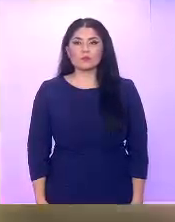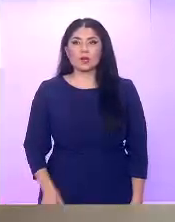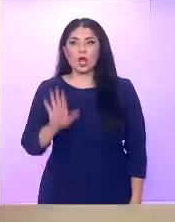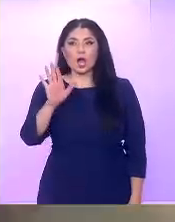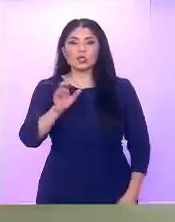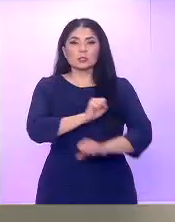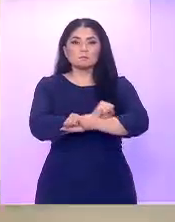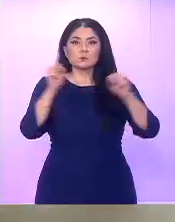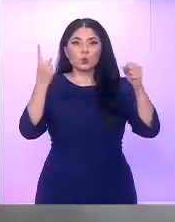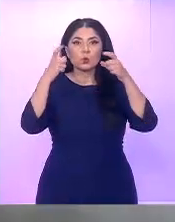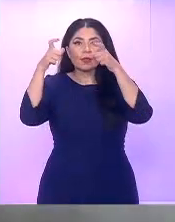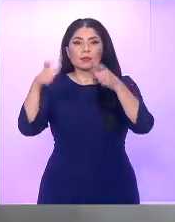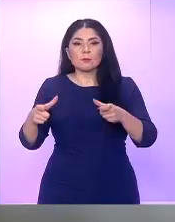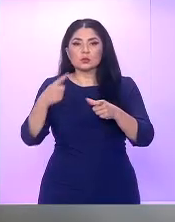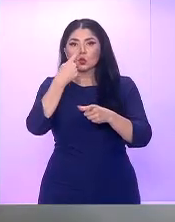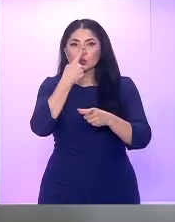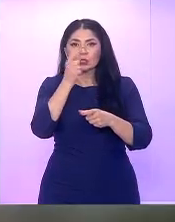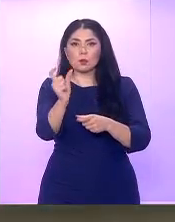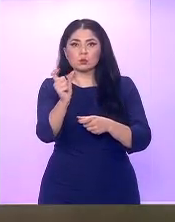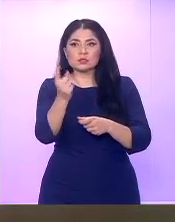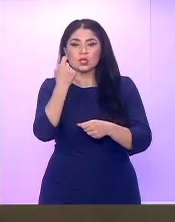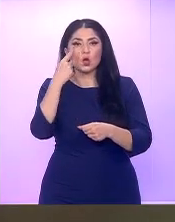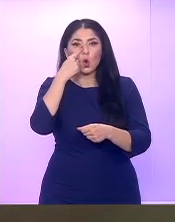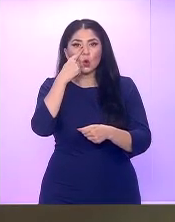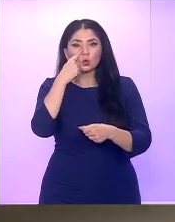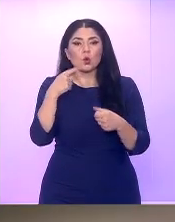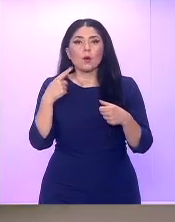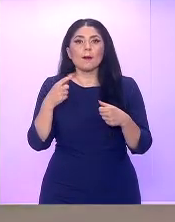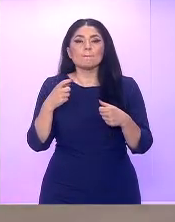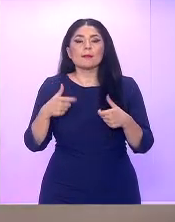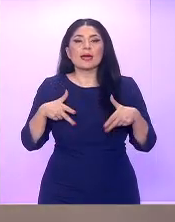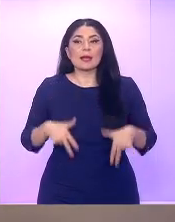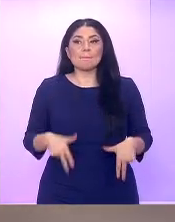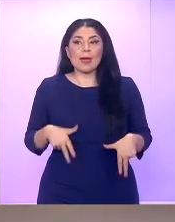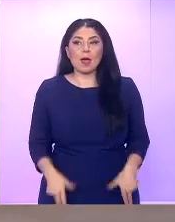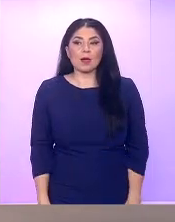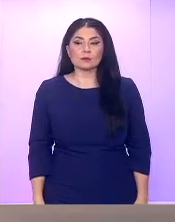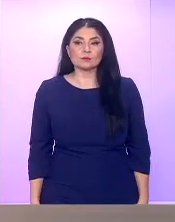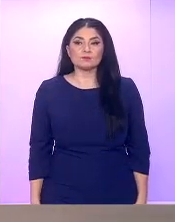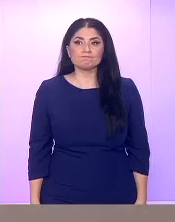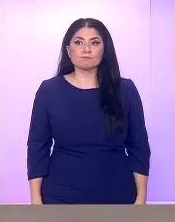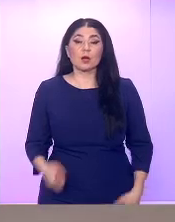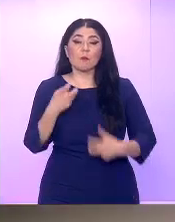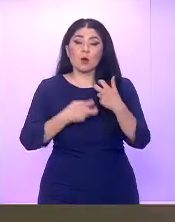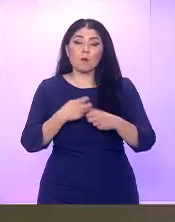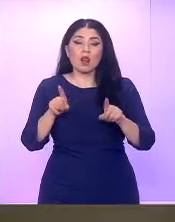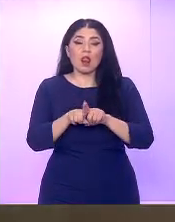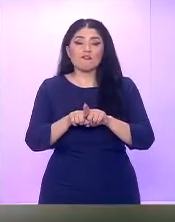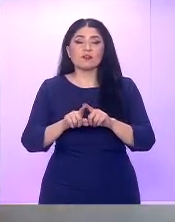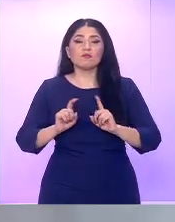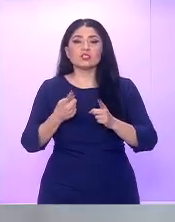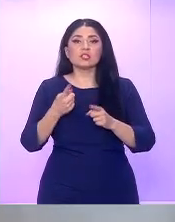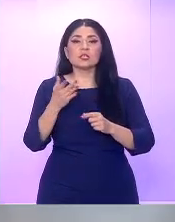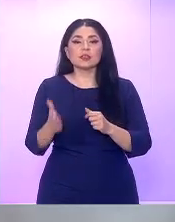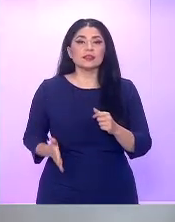Așa a sărit în aer un depozit rusesc de muniție din nordul peninsulei Crimea. Deflagrațiile au afectat și calea ferată din vecinătate pe unde